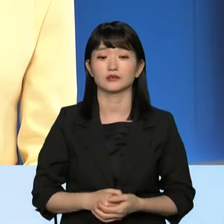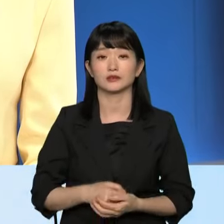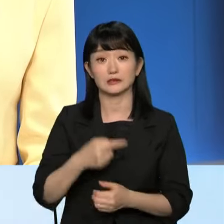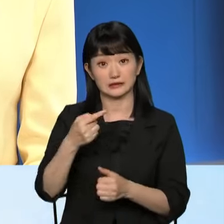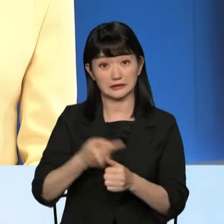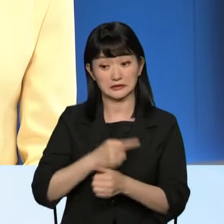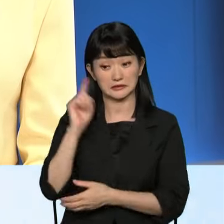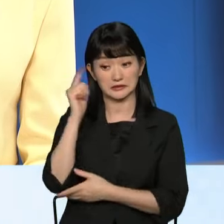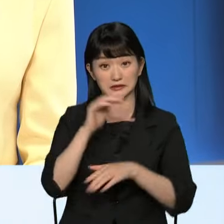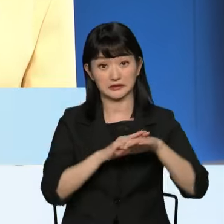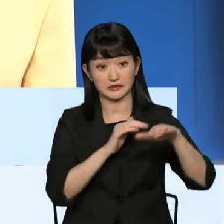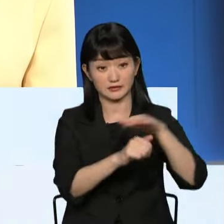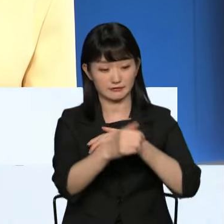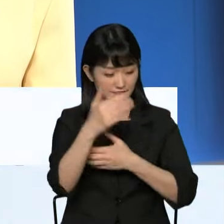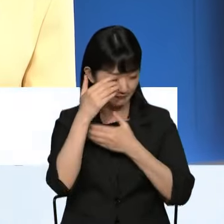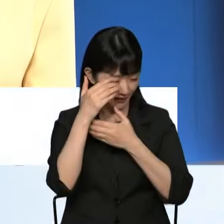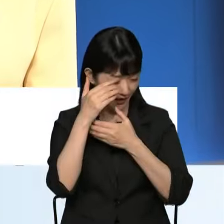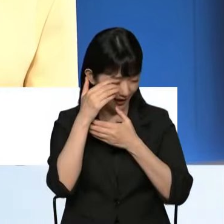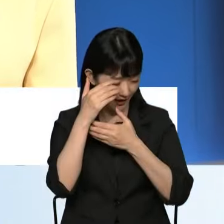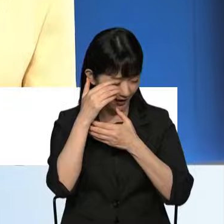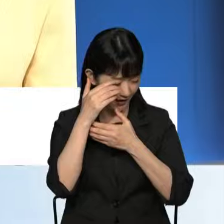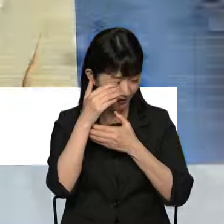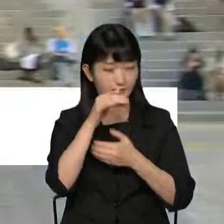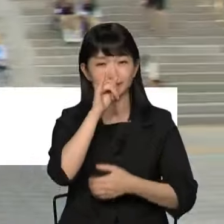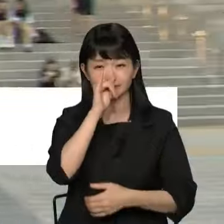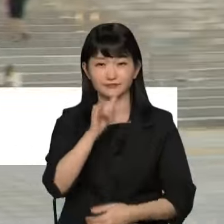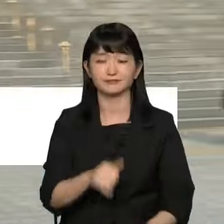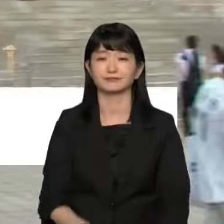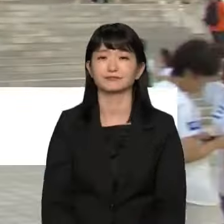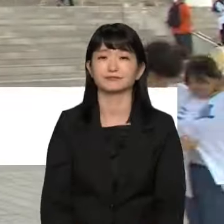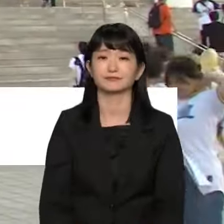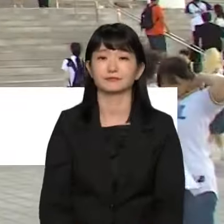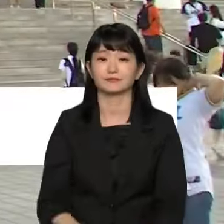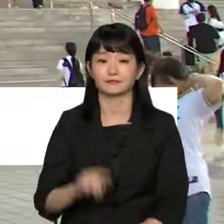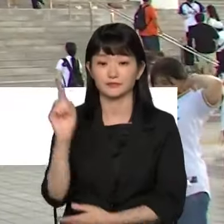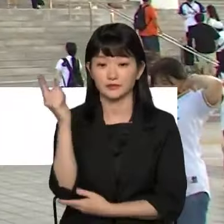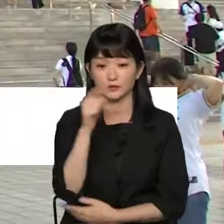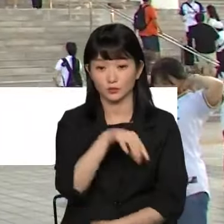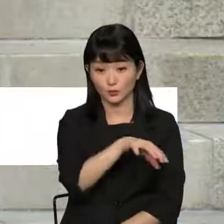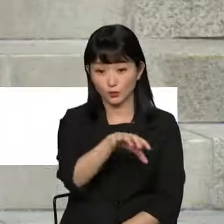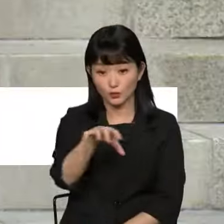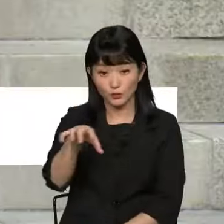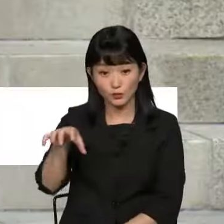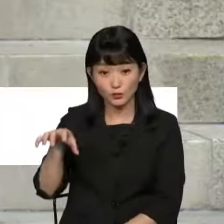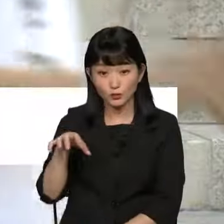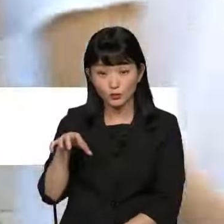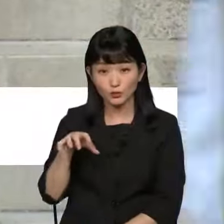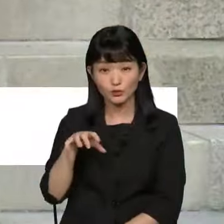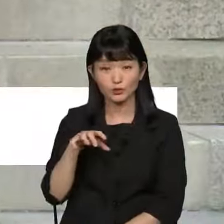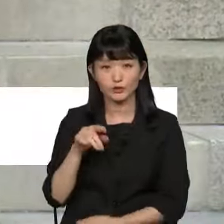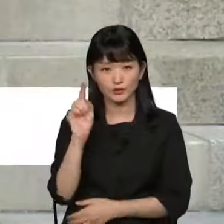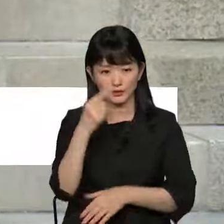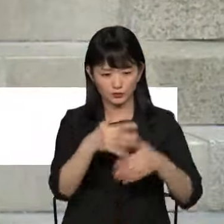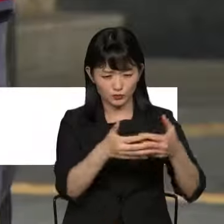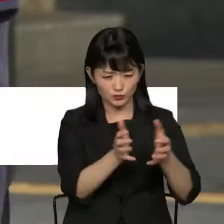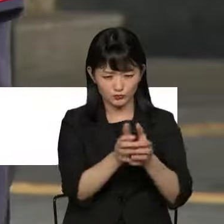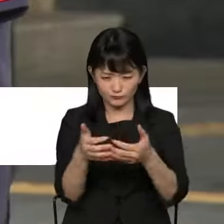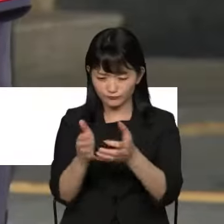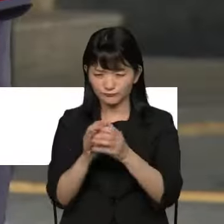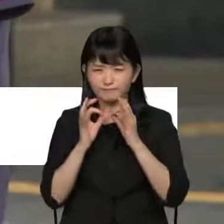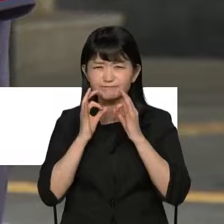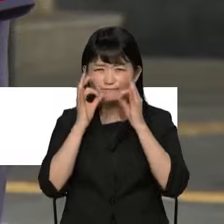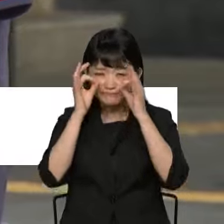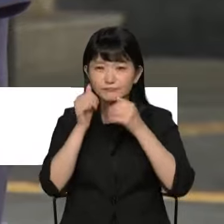야구 선수들의 그 팬덤이 자연스럽게 좀 이어졌다 이렇게 보여지고요. 야구장들의 또 이 구단들의 노력에 따라가지고